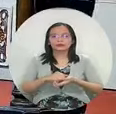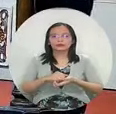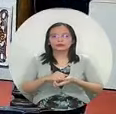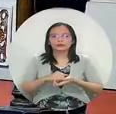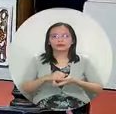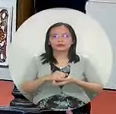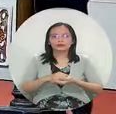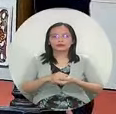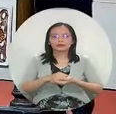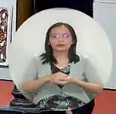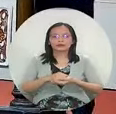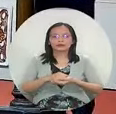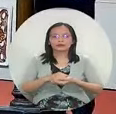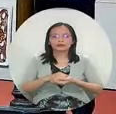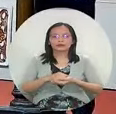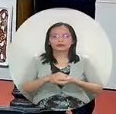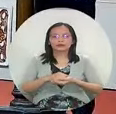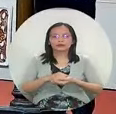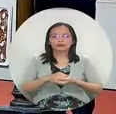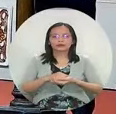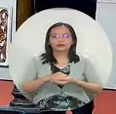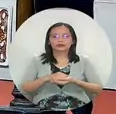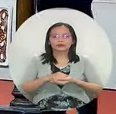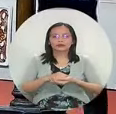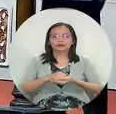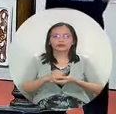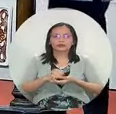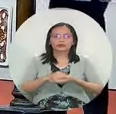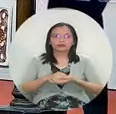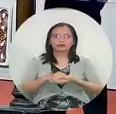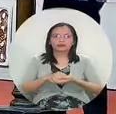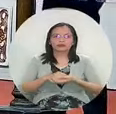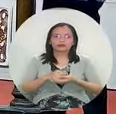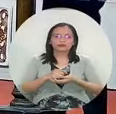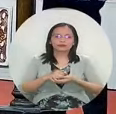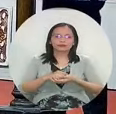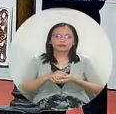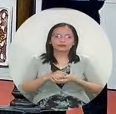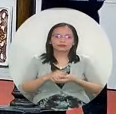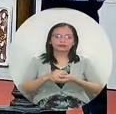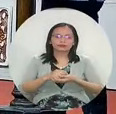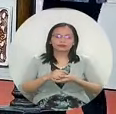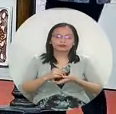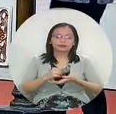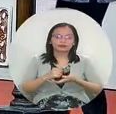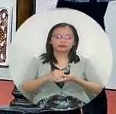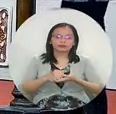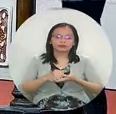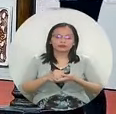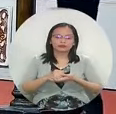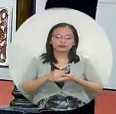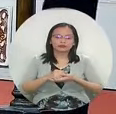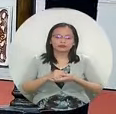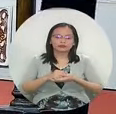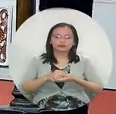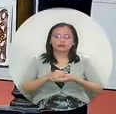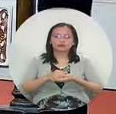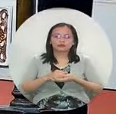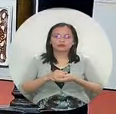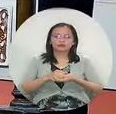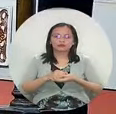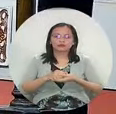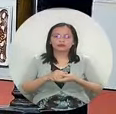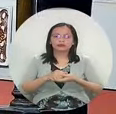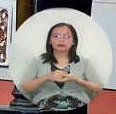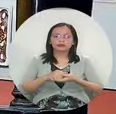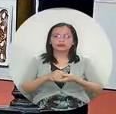Grabing ginamos na yun, huwag malagay sabaw ni. Pero sa pagsabaw nga, paghatag sa ako, pag-anan ako,